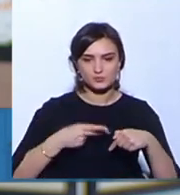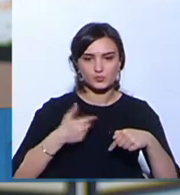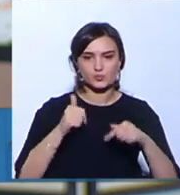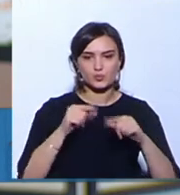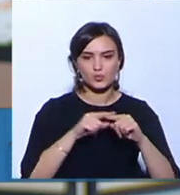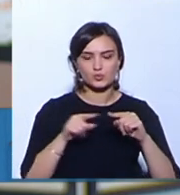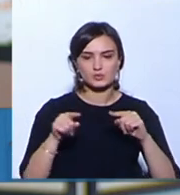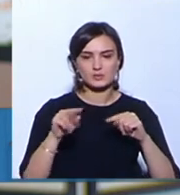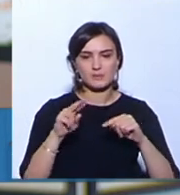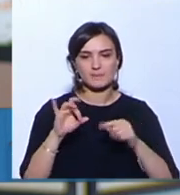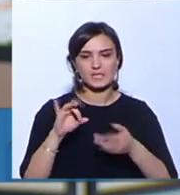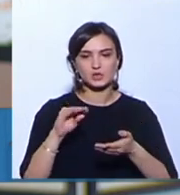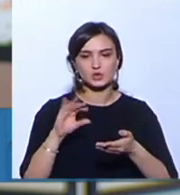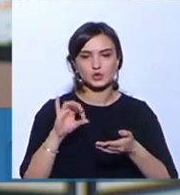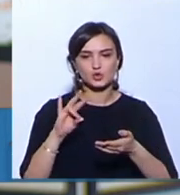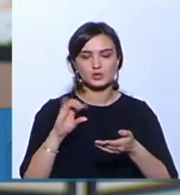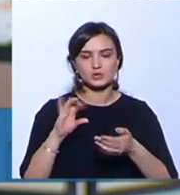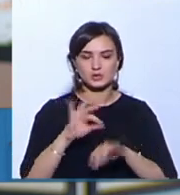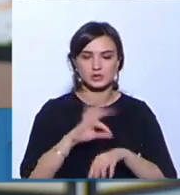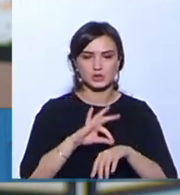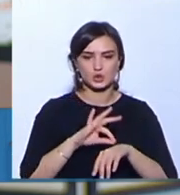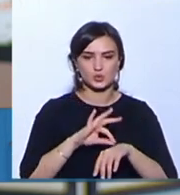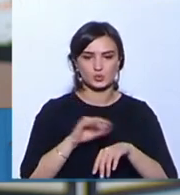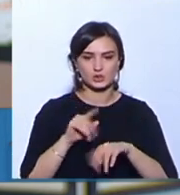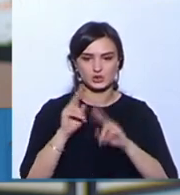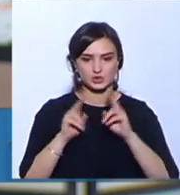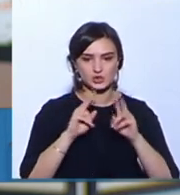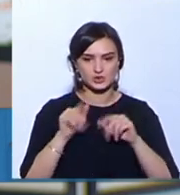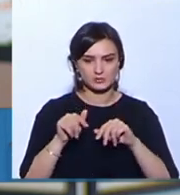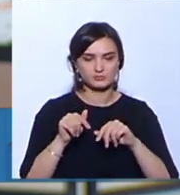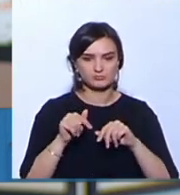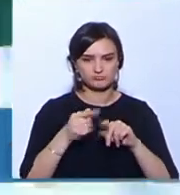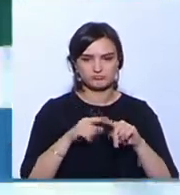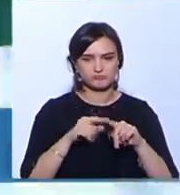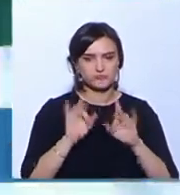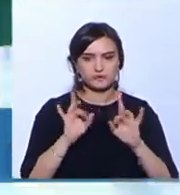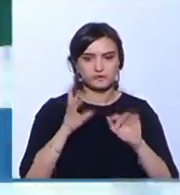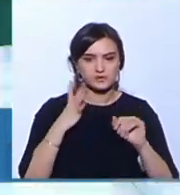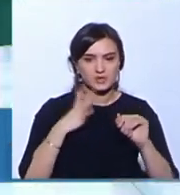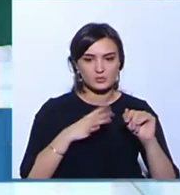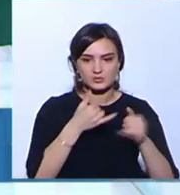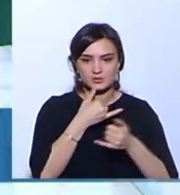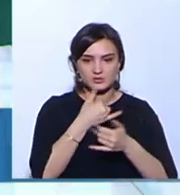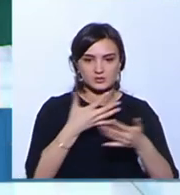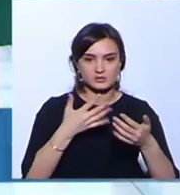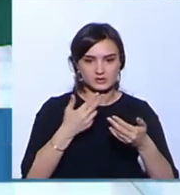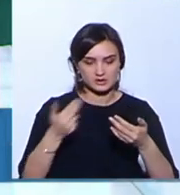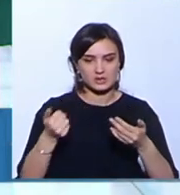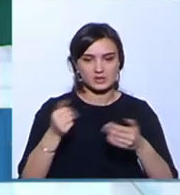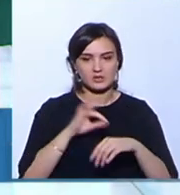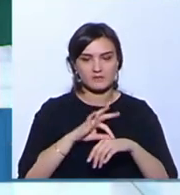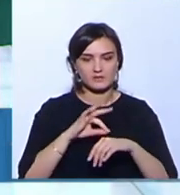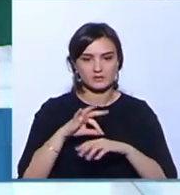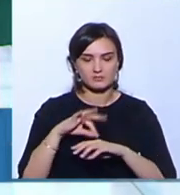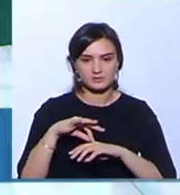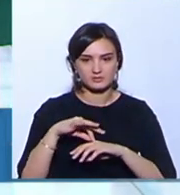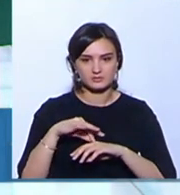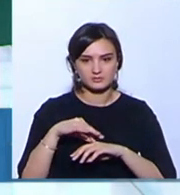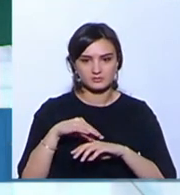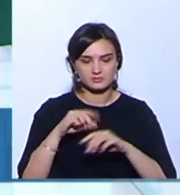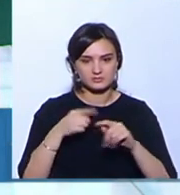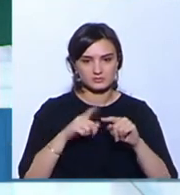როგორც პერიტონიტის კლინიკური ნიშნები. გაუსაძლისი ტკივილები მუცლის არეში. დაავადება